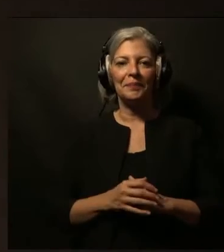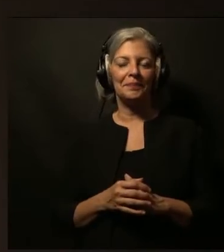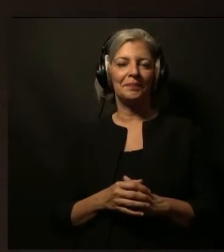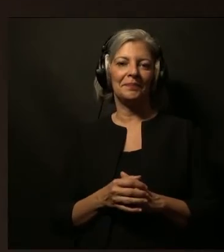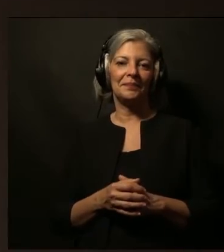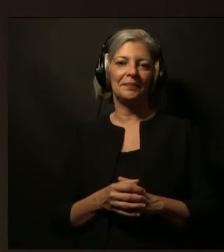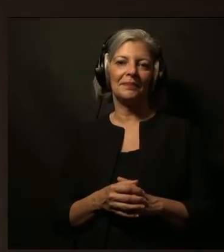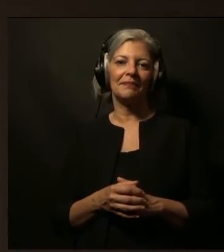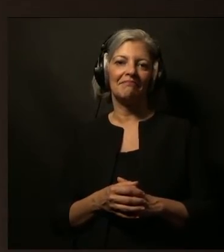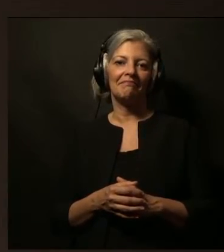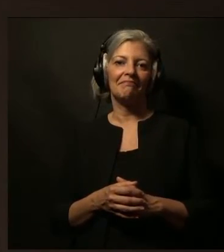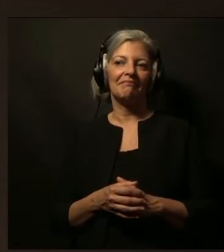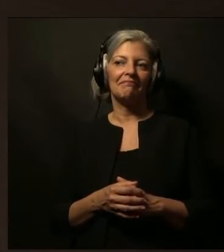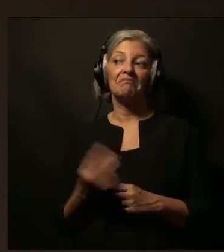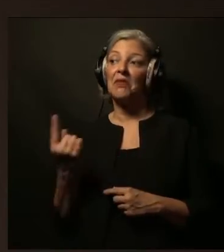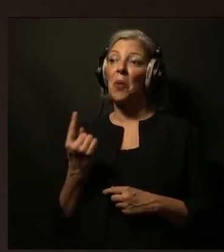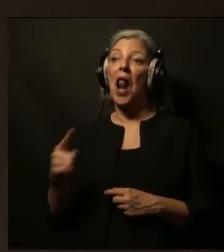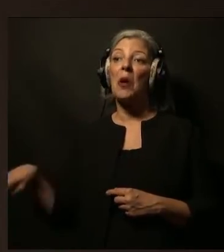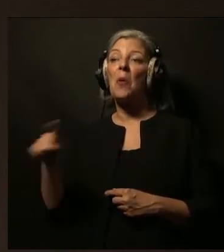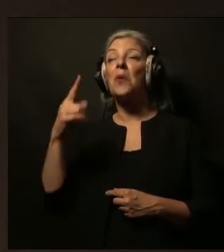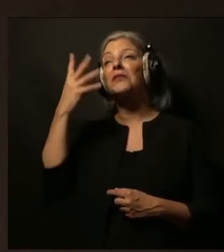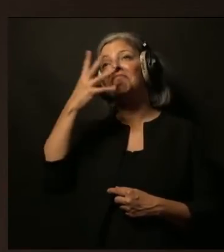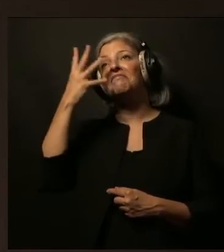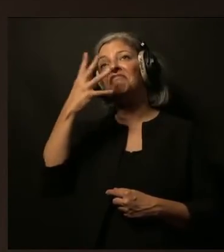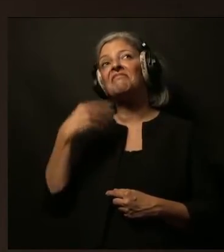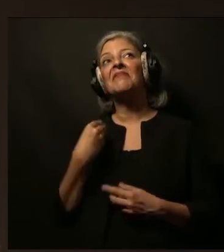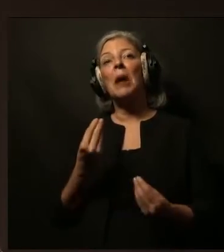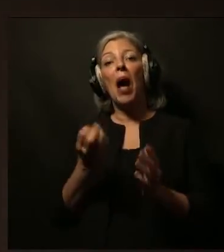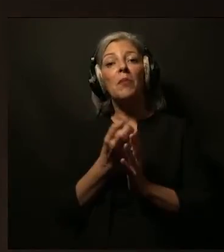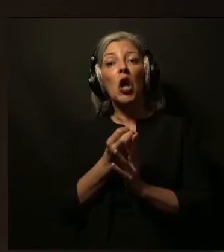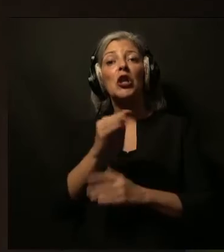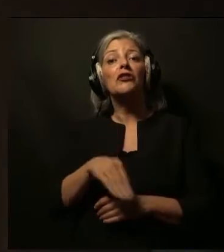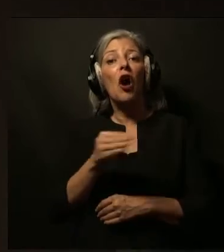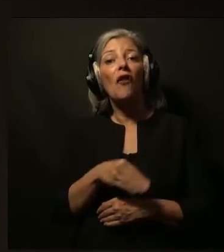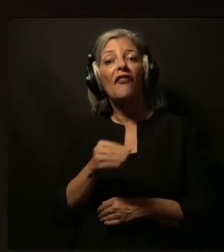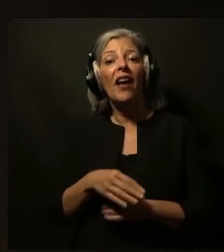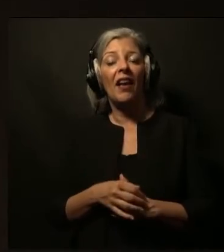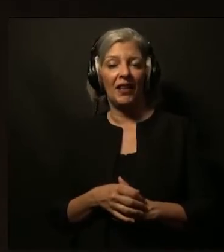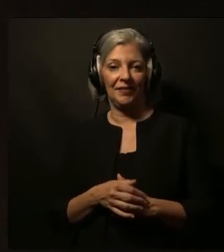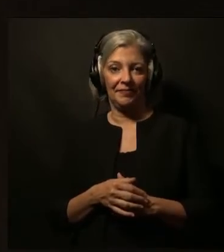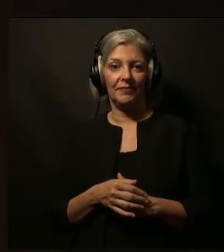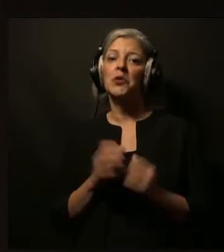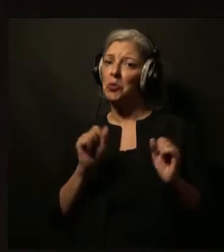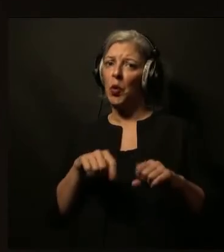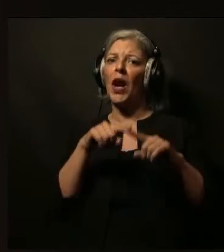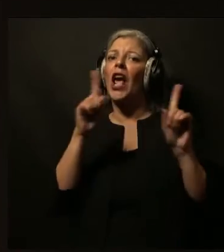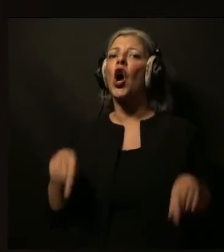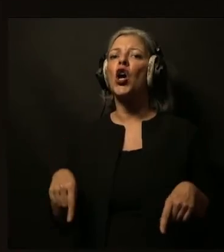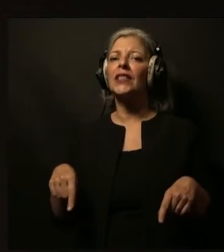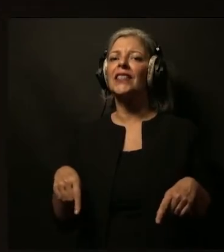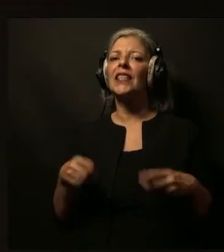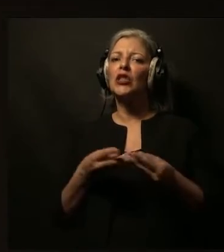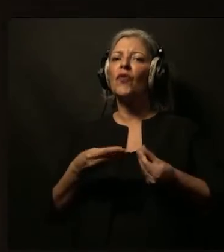quotidianità qualcuno si starà chiedendo ma tutto ciò tutti questi prodotti Dove si trovano si trovano nei negozi sfusi